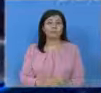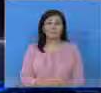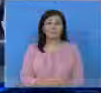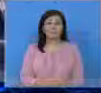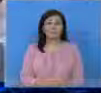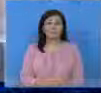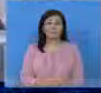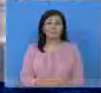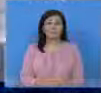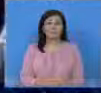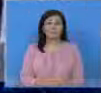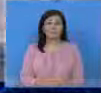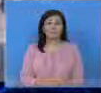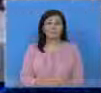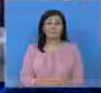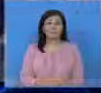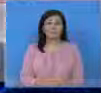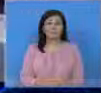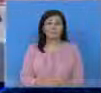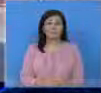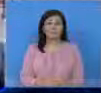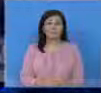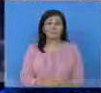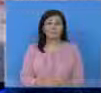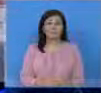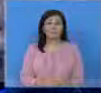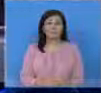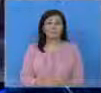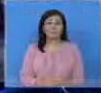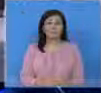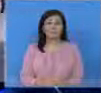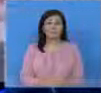Школьный звонок нам прозвенел.